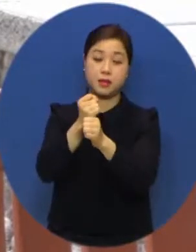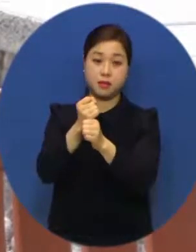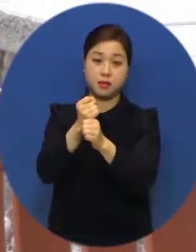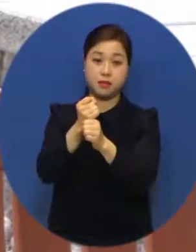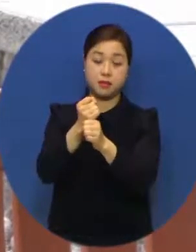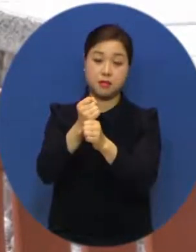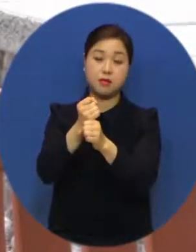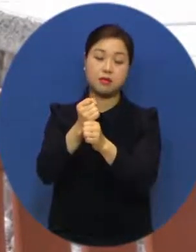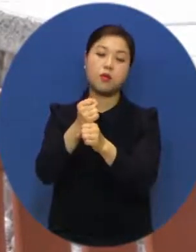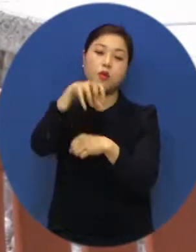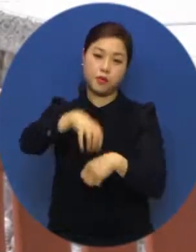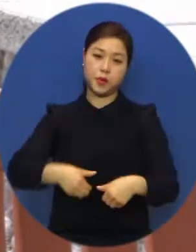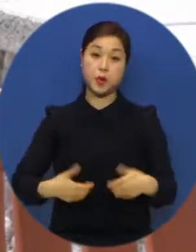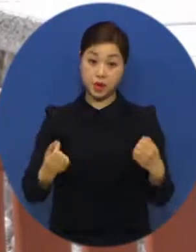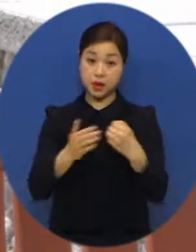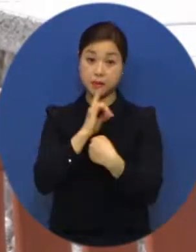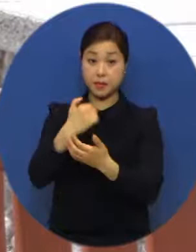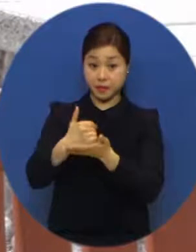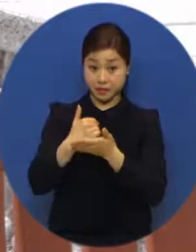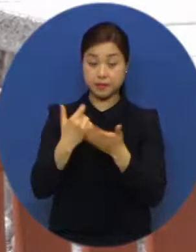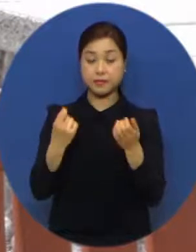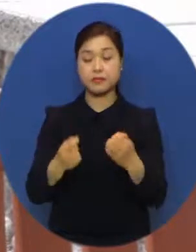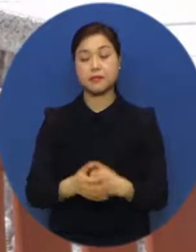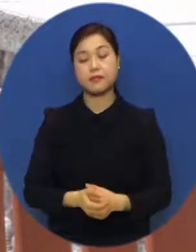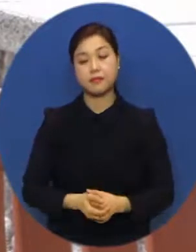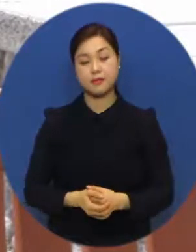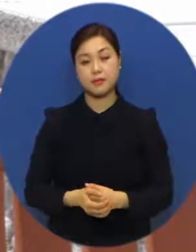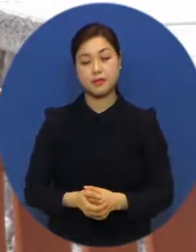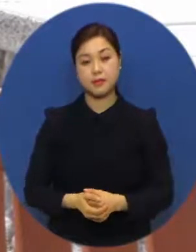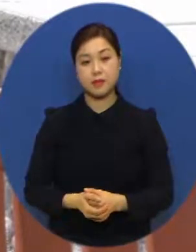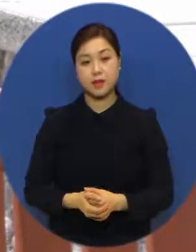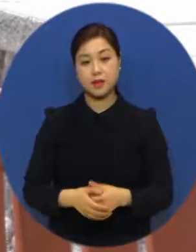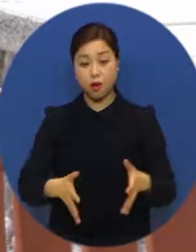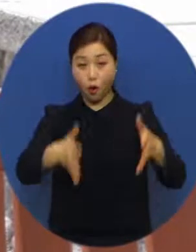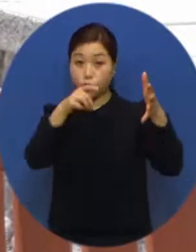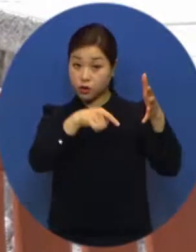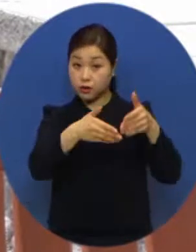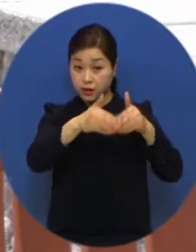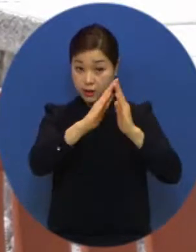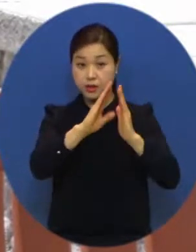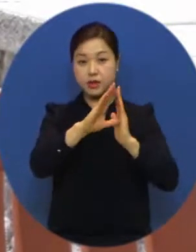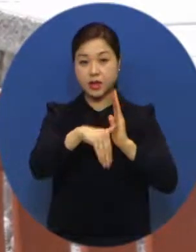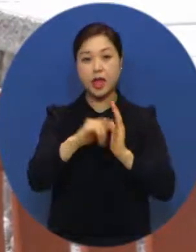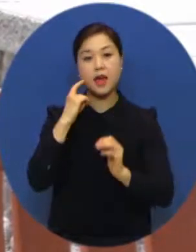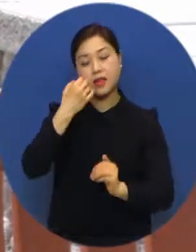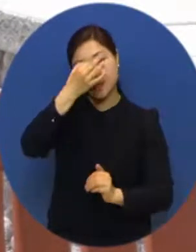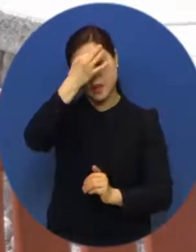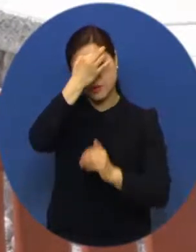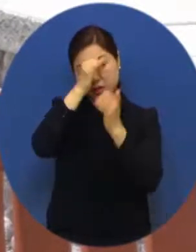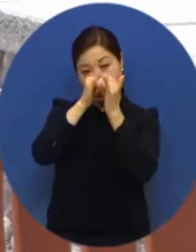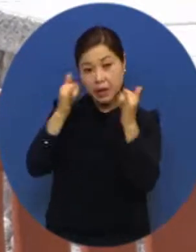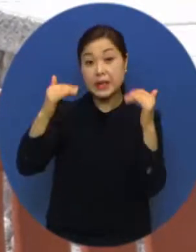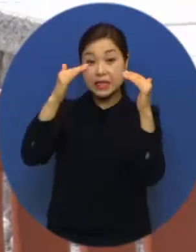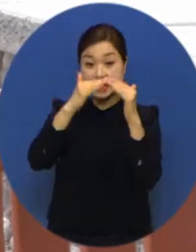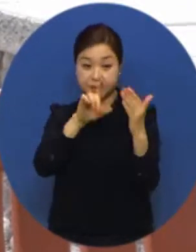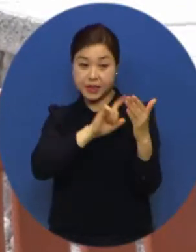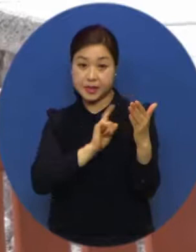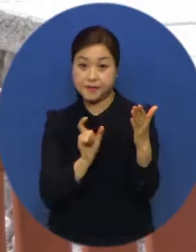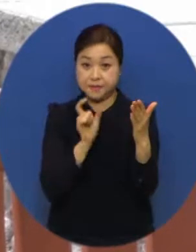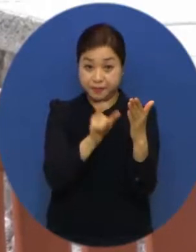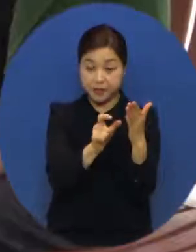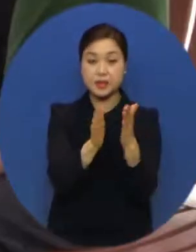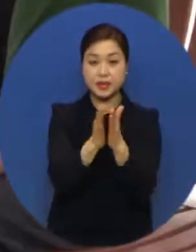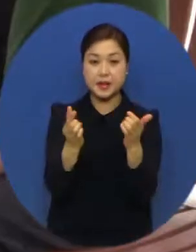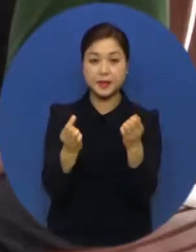대한 요구가 또 있었기 때문에 저희가 이 건물을 지으면서 예술가의 집이라는 이름으로